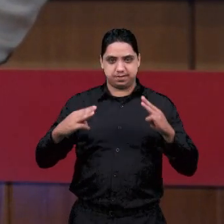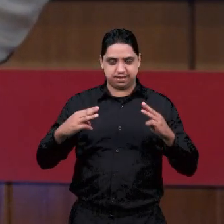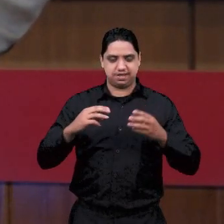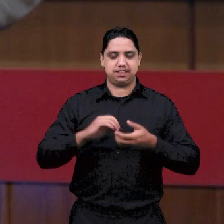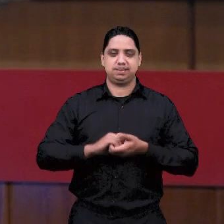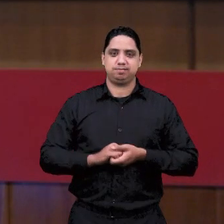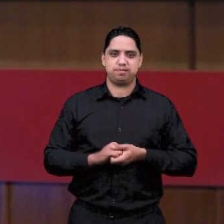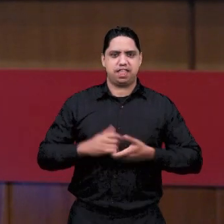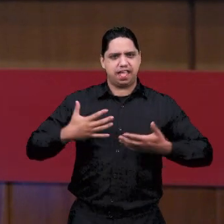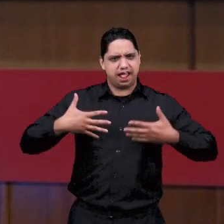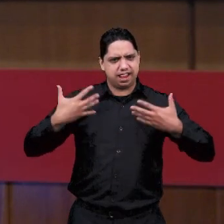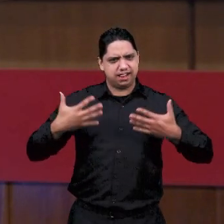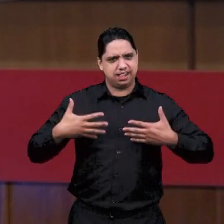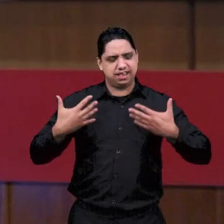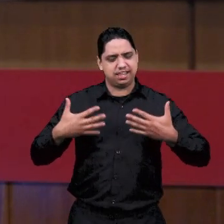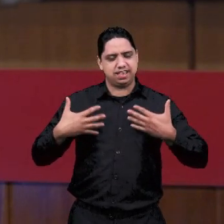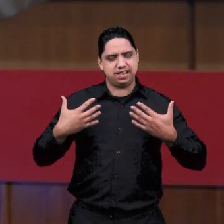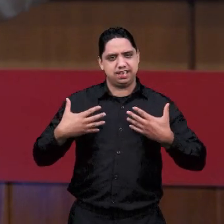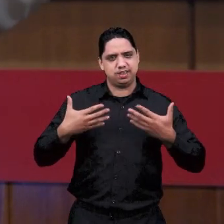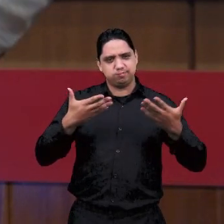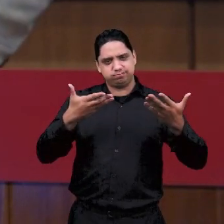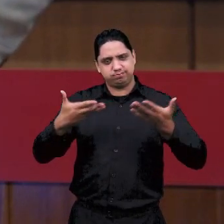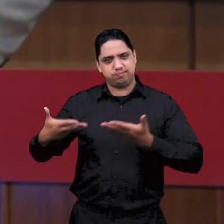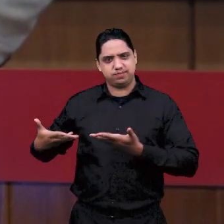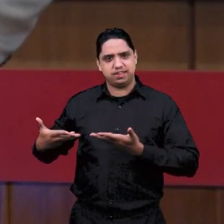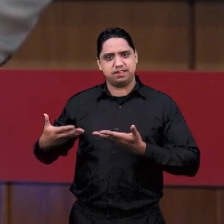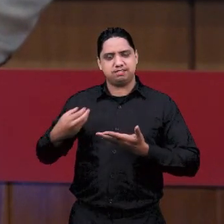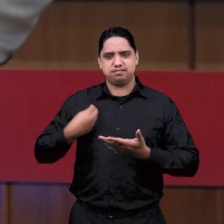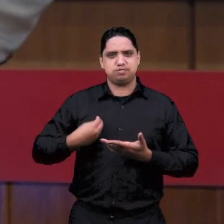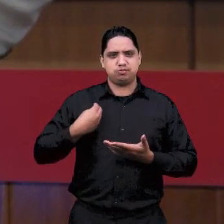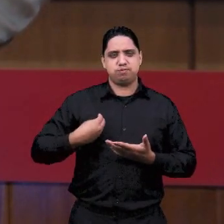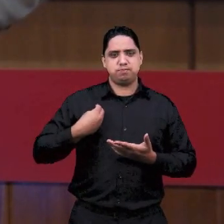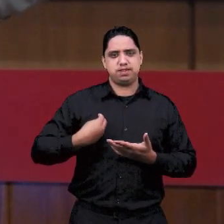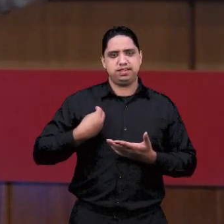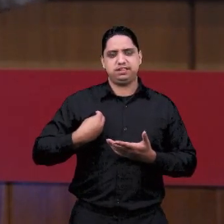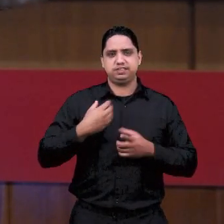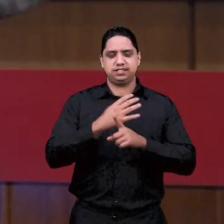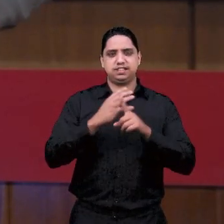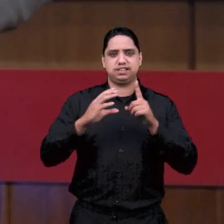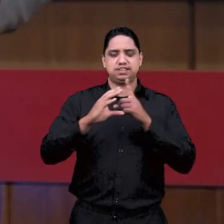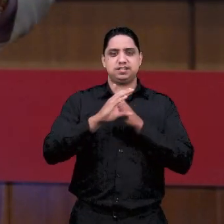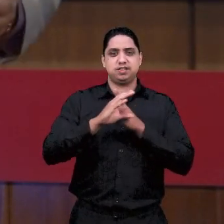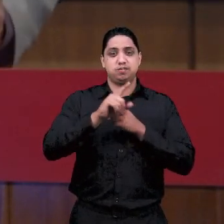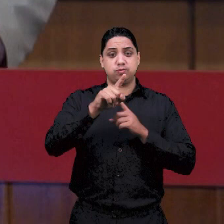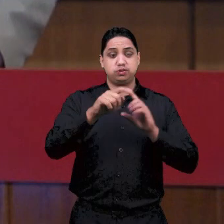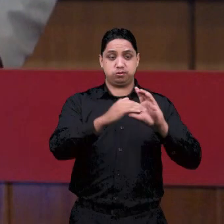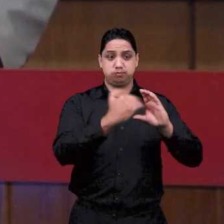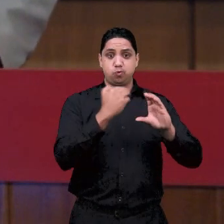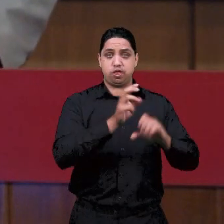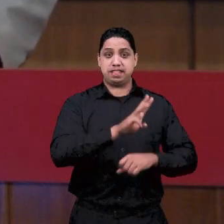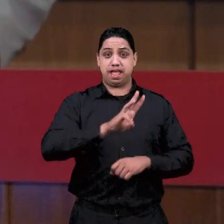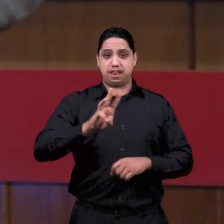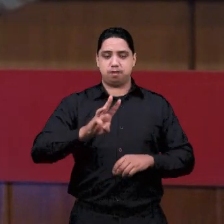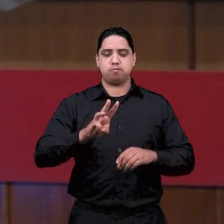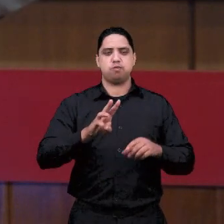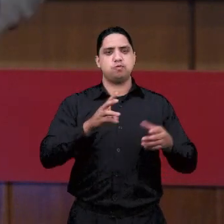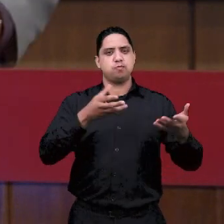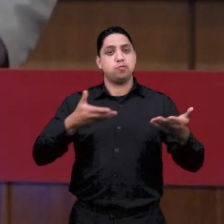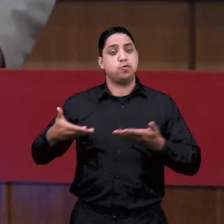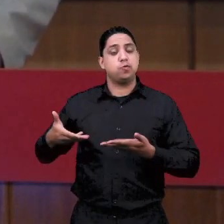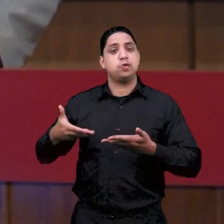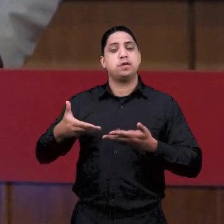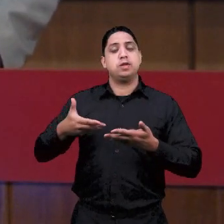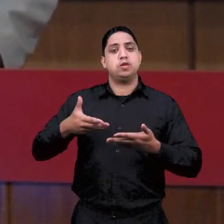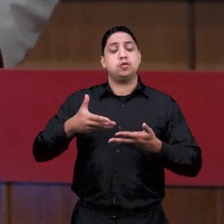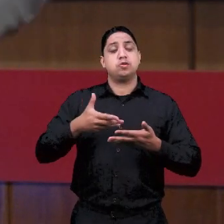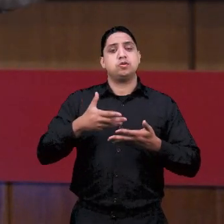Domingos Martins, dans l'état du Espírito Santo au Brésil. C'est une joie de vous recevoir dans ce culte. Vous qui avez reçu un lien,